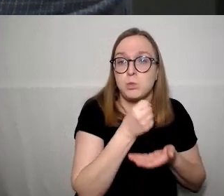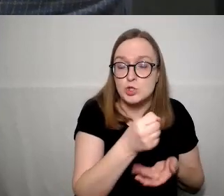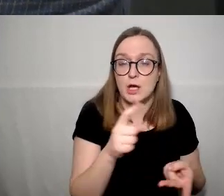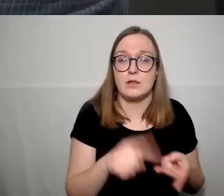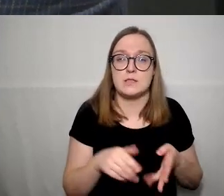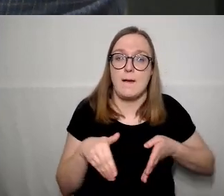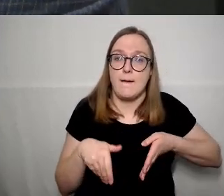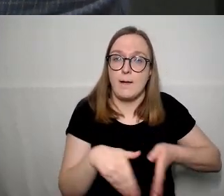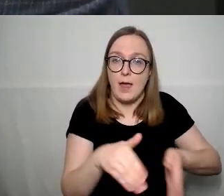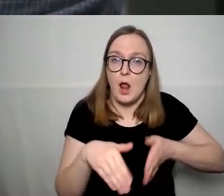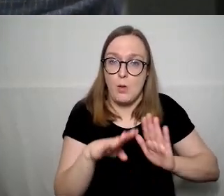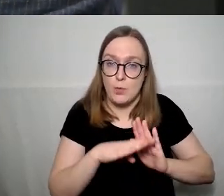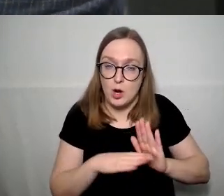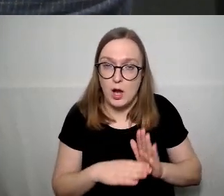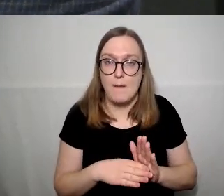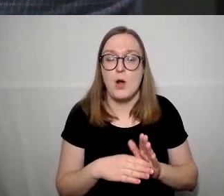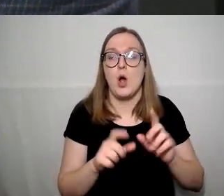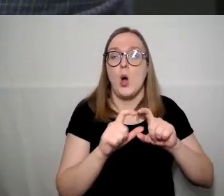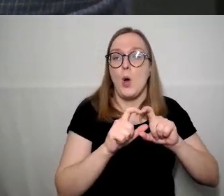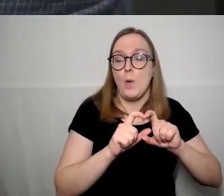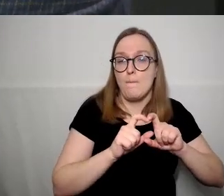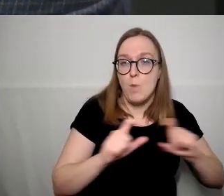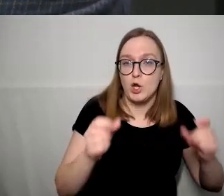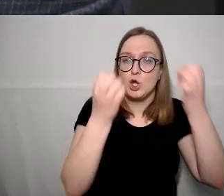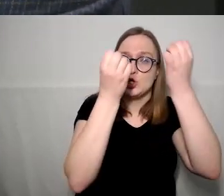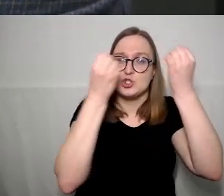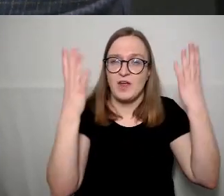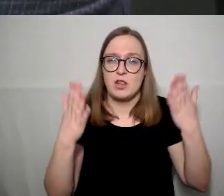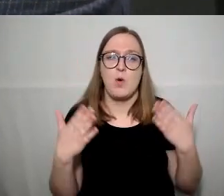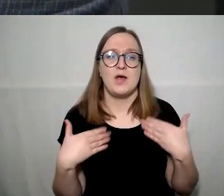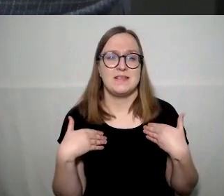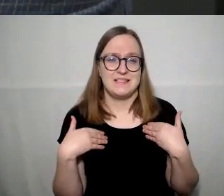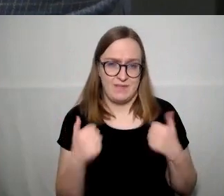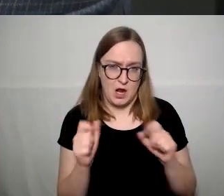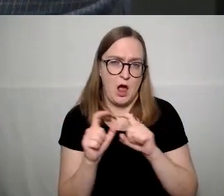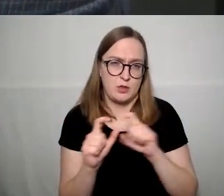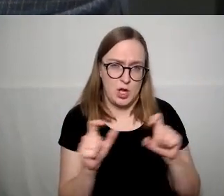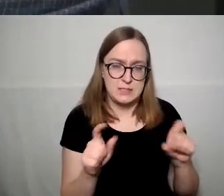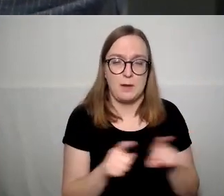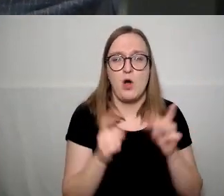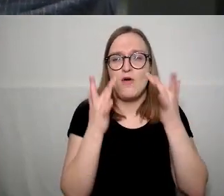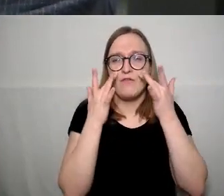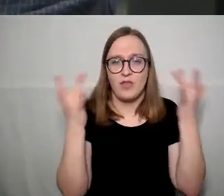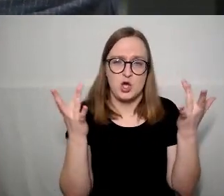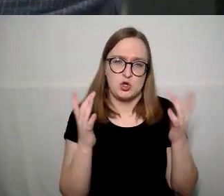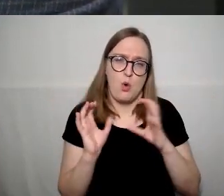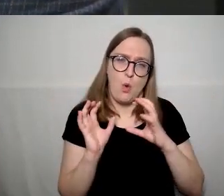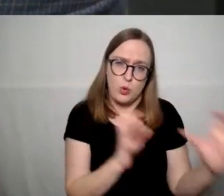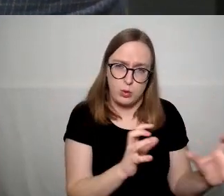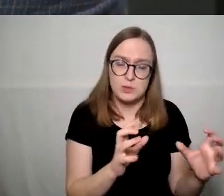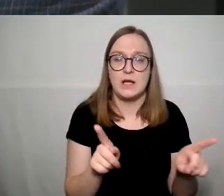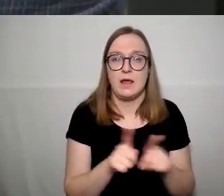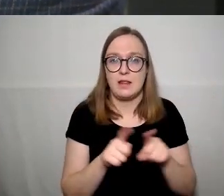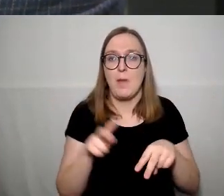mokyklų ir švietimo įstaigų, sveikatos apsaugos įstaigų tinklas, viešasis transportas ir, aišku, teritorijų ribos. Štai